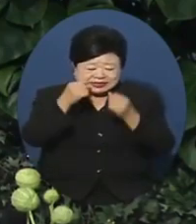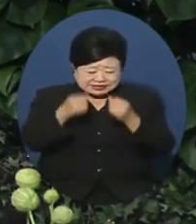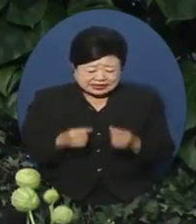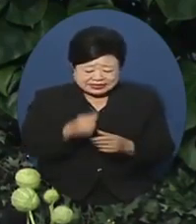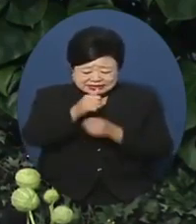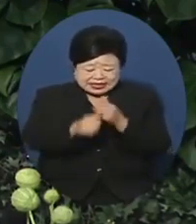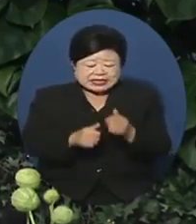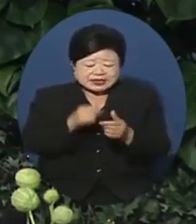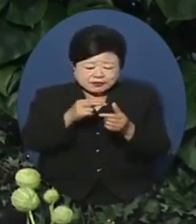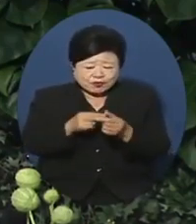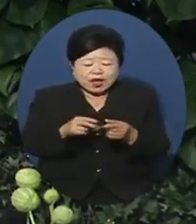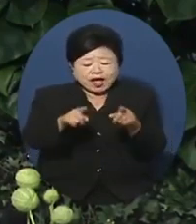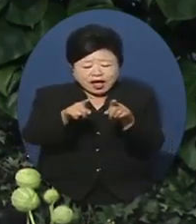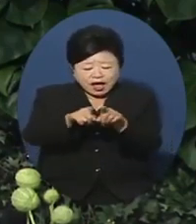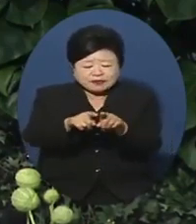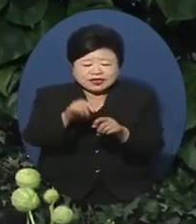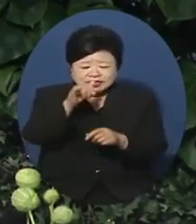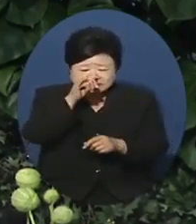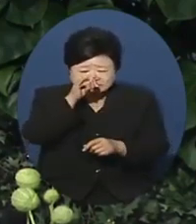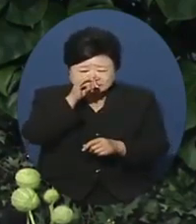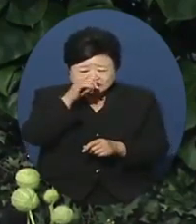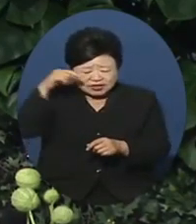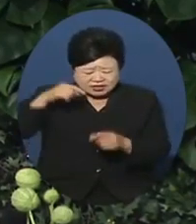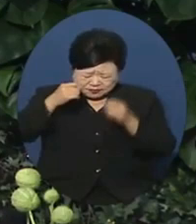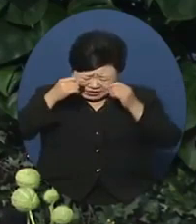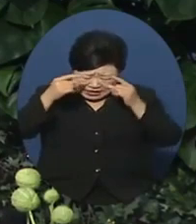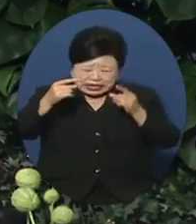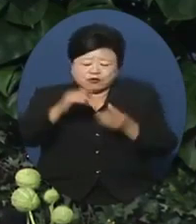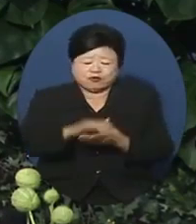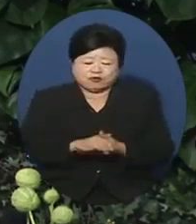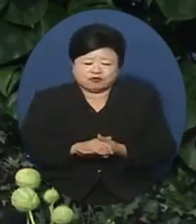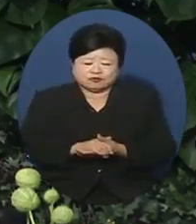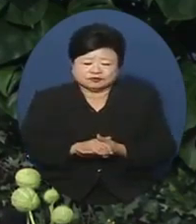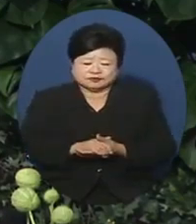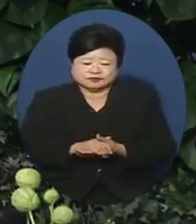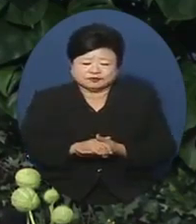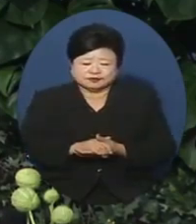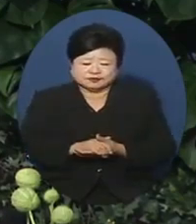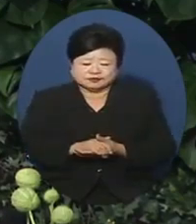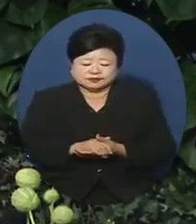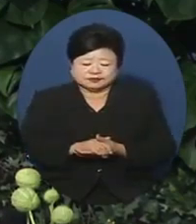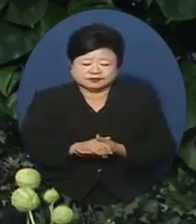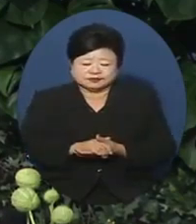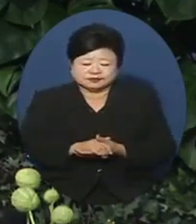살아계신 하나님과 같이 있음을 깊이 깨닫고 느끼고